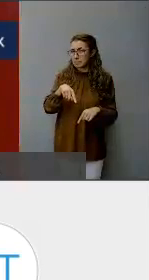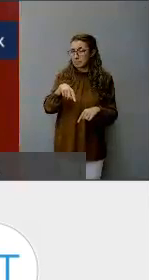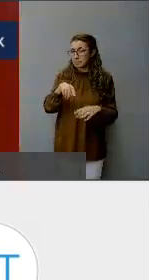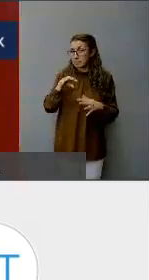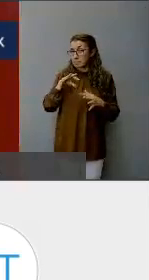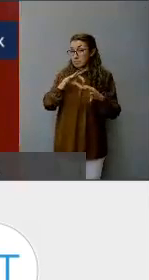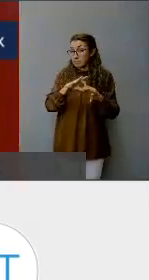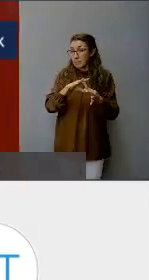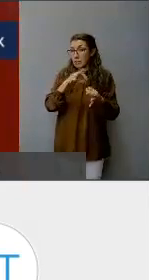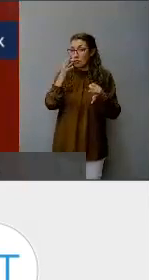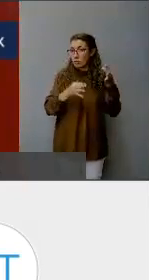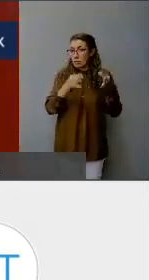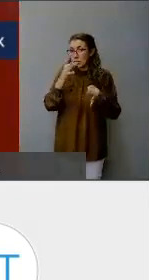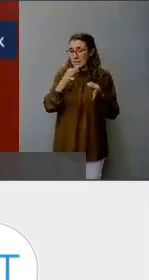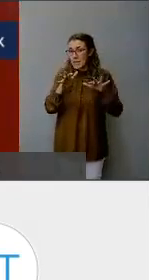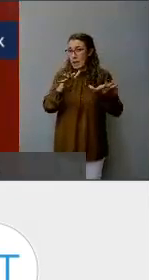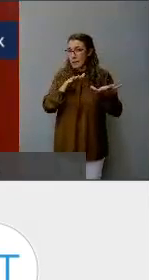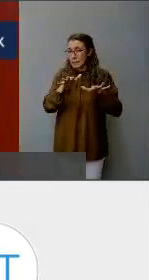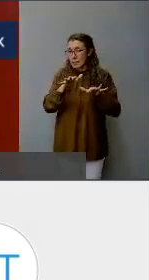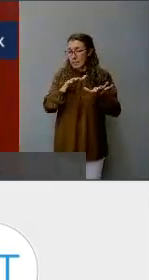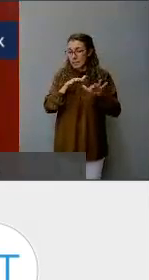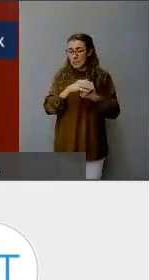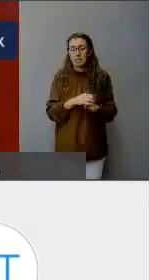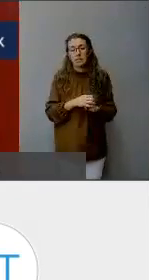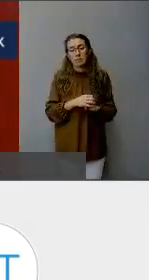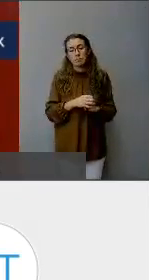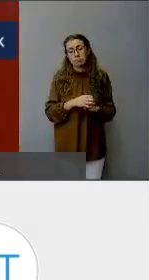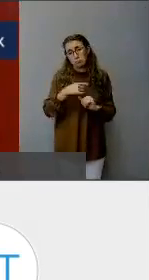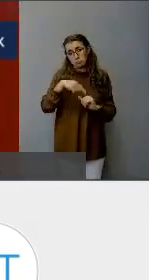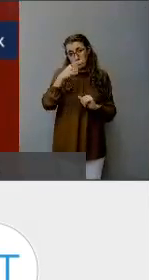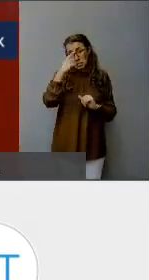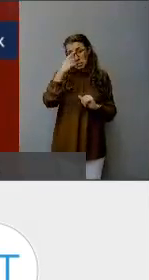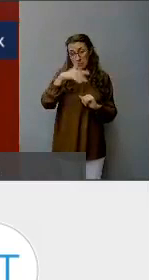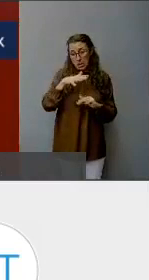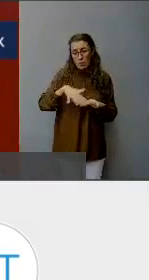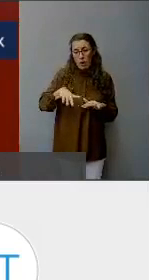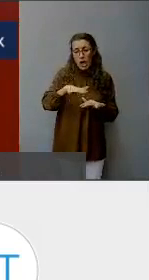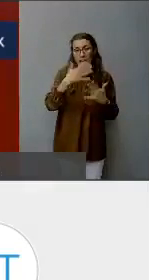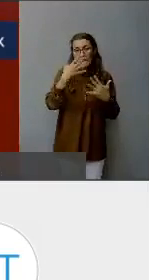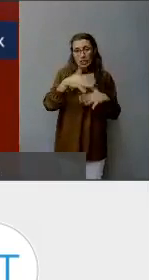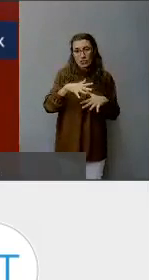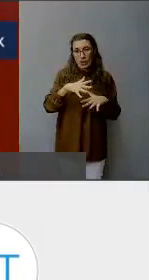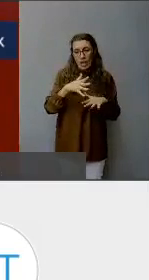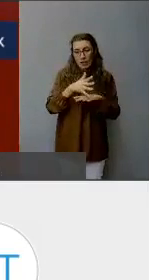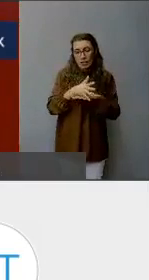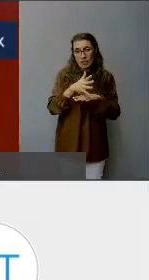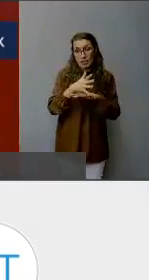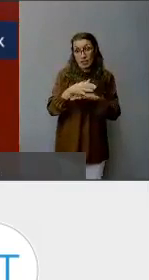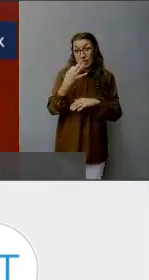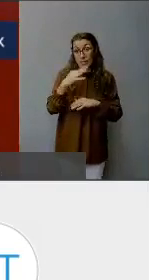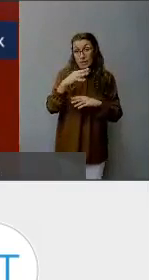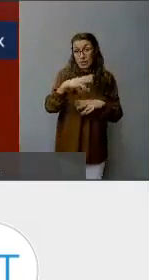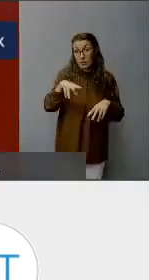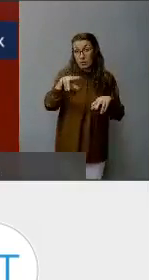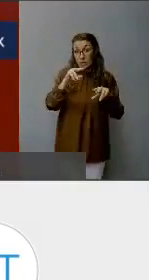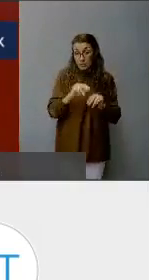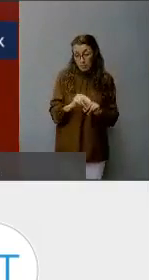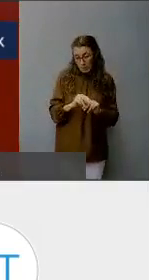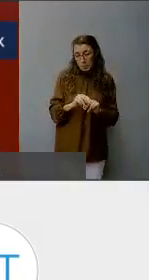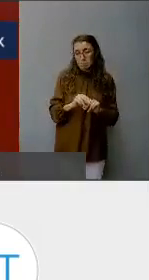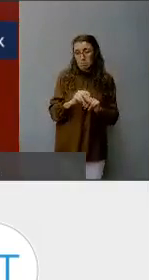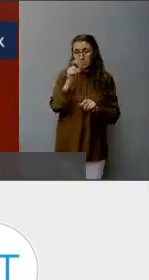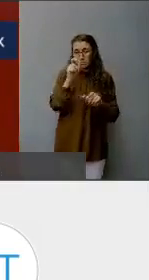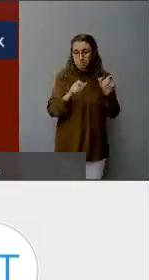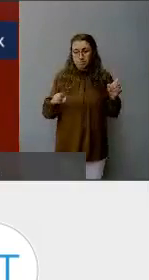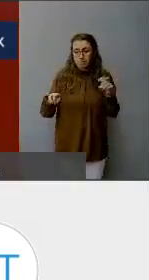come sappiamo l'area era stata oggetto di un'opera di riqualificazione stavo di pedonalizzazione che non